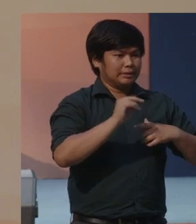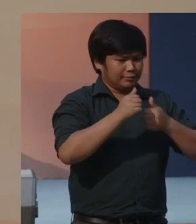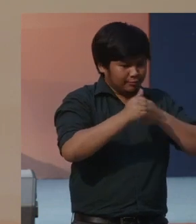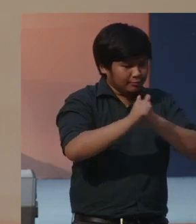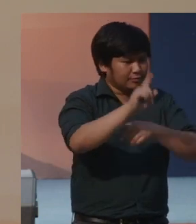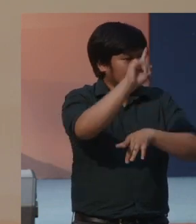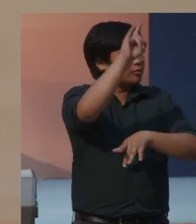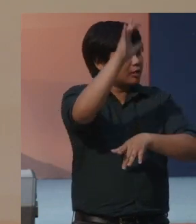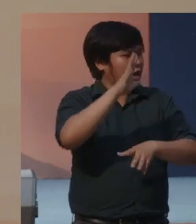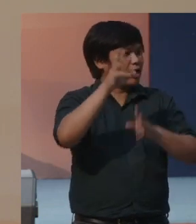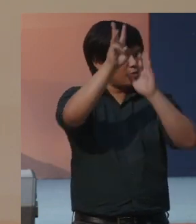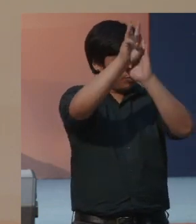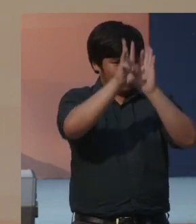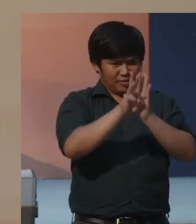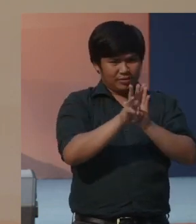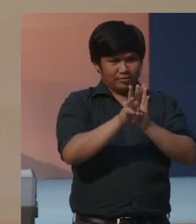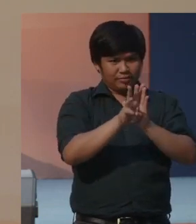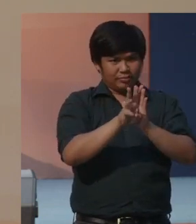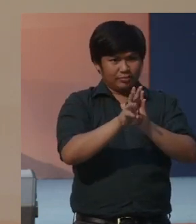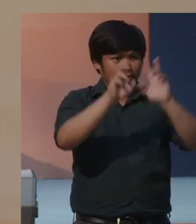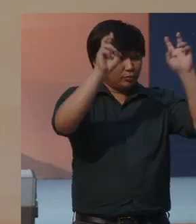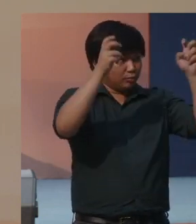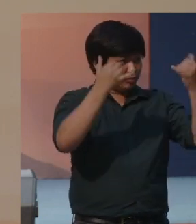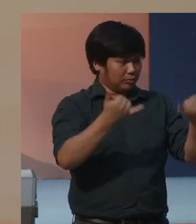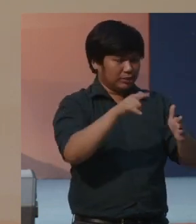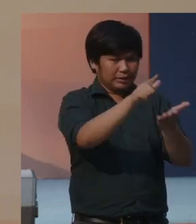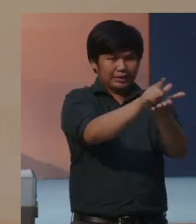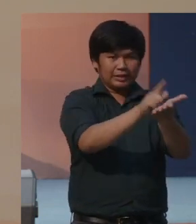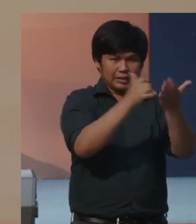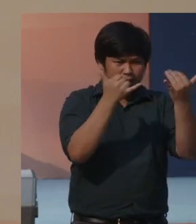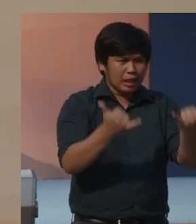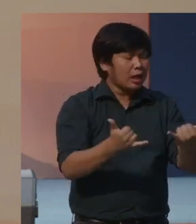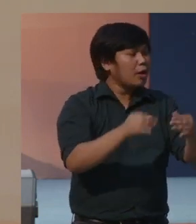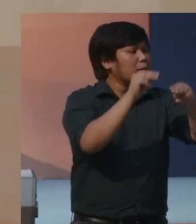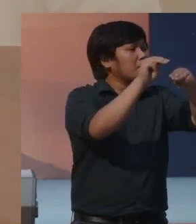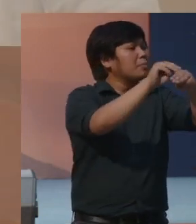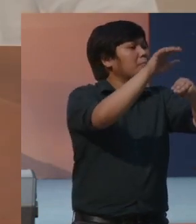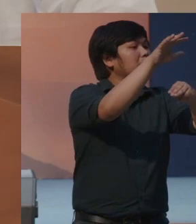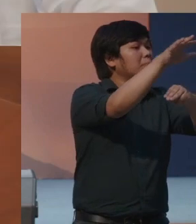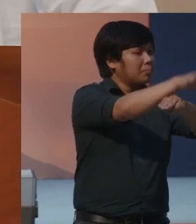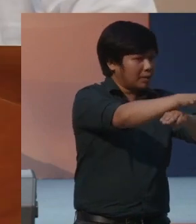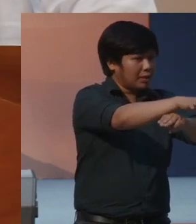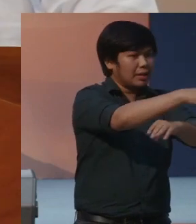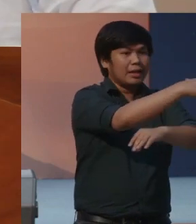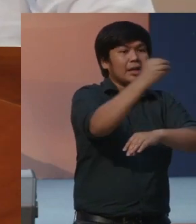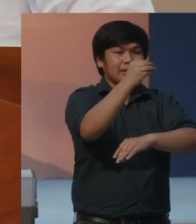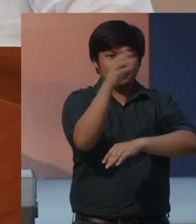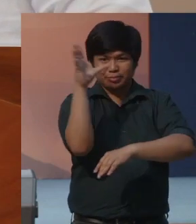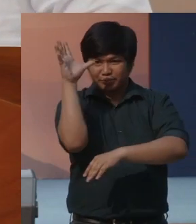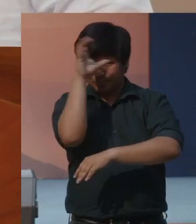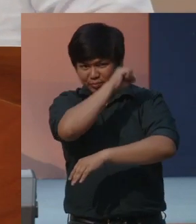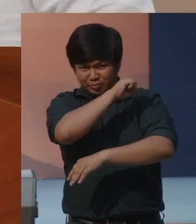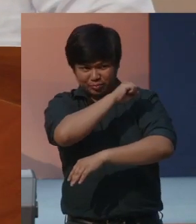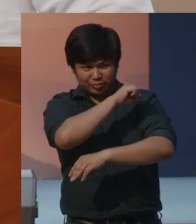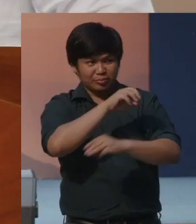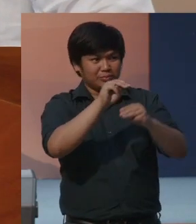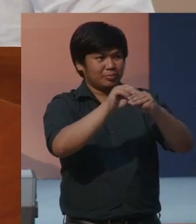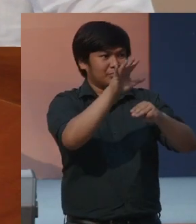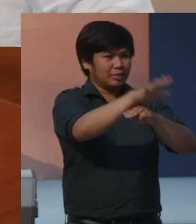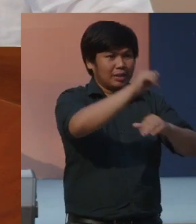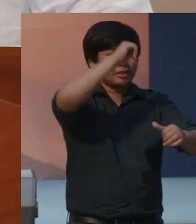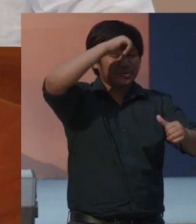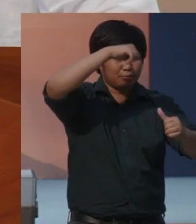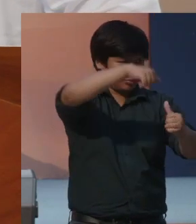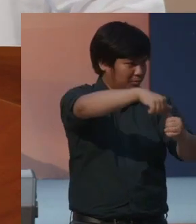ng Panginoon. Ang title po ng mensahe, Mga Mirakulo at Memorial. Mga Mirakulo at